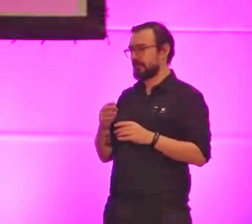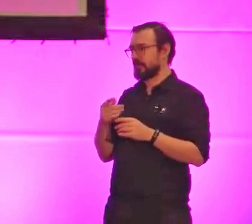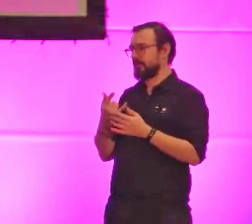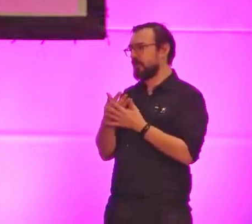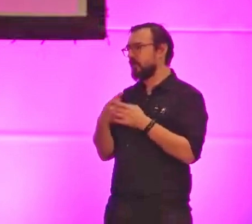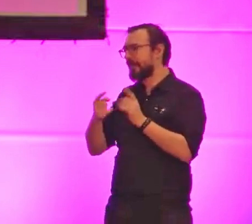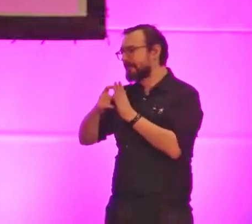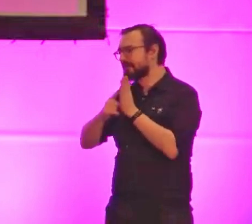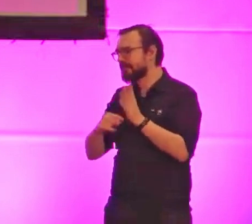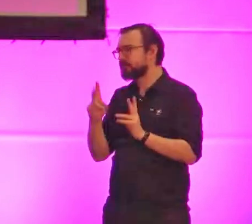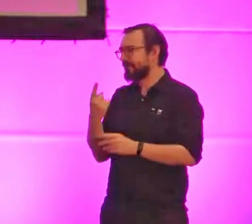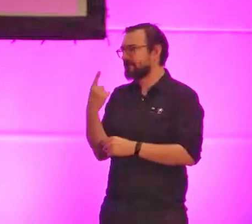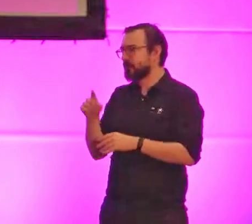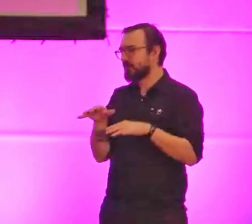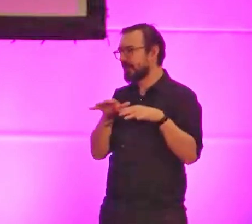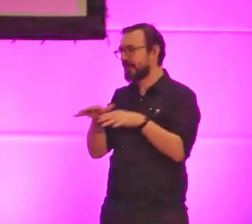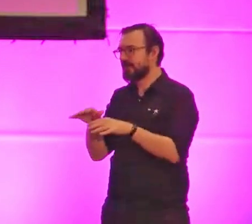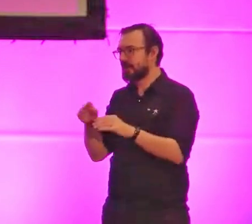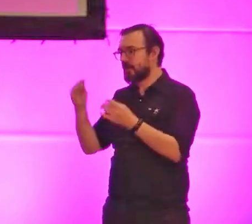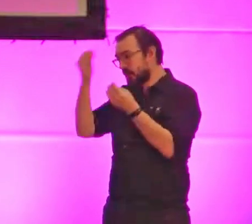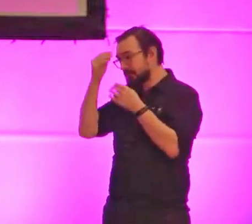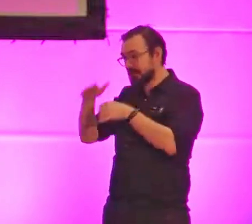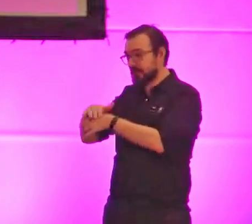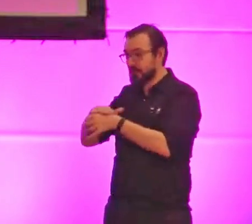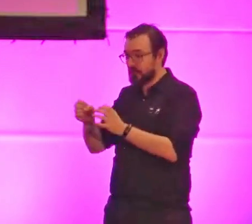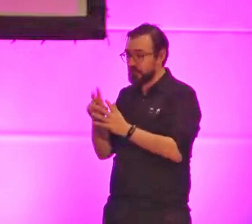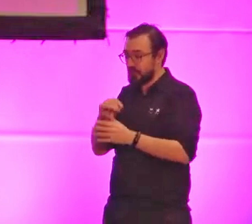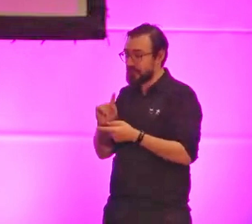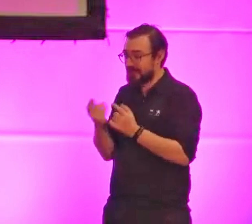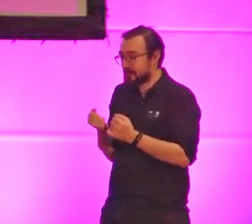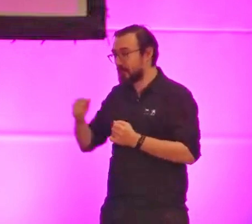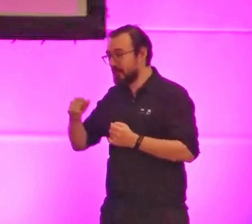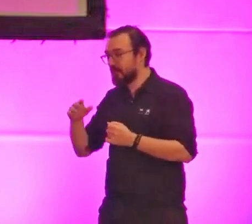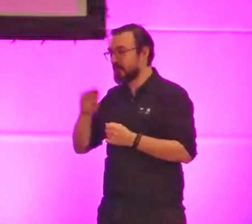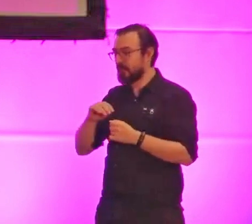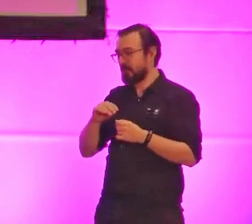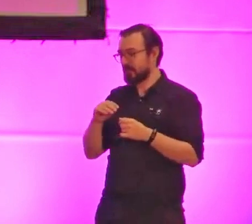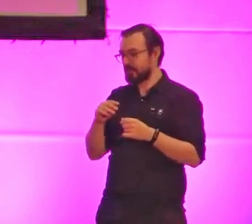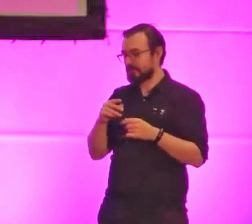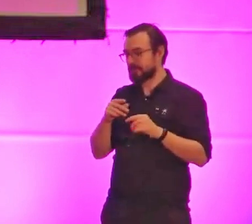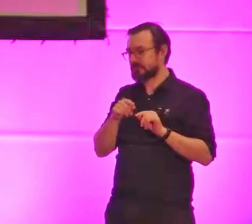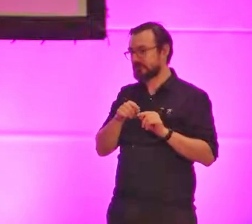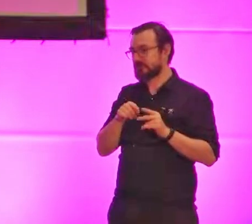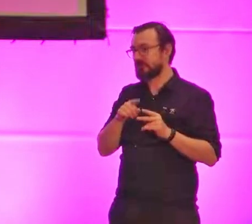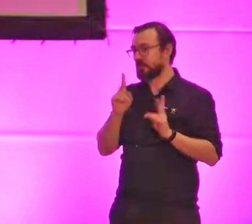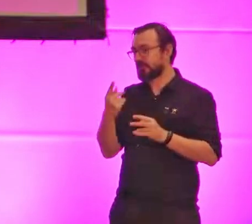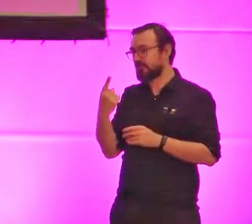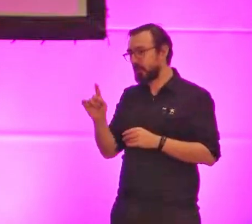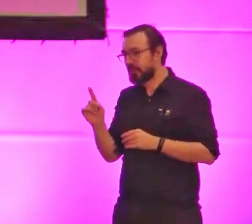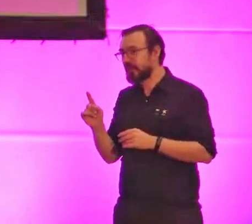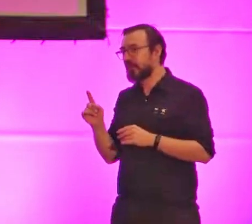proportionalitetsprincipen. Man får inte anfalla utbildningslöst, då är det ett brott. Och då är det ett folkrättsbrott. Man får